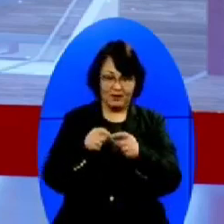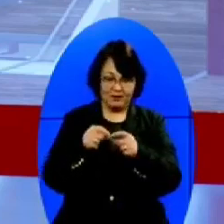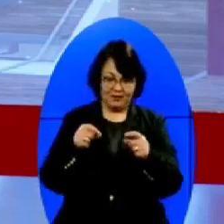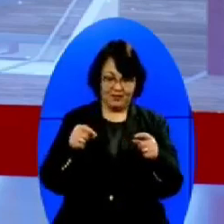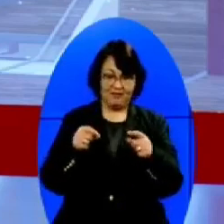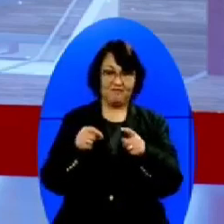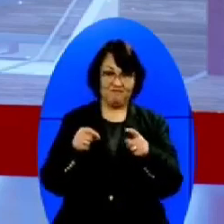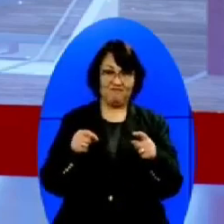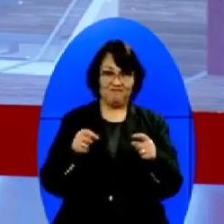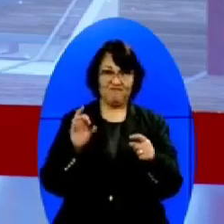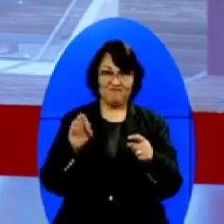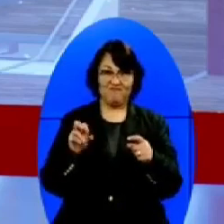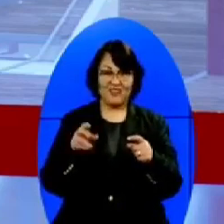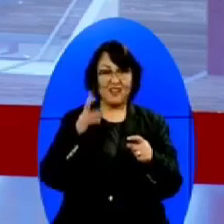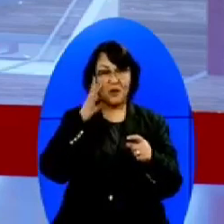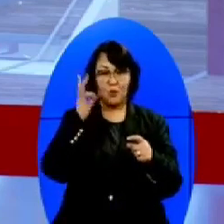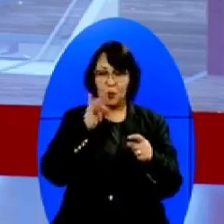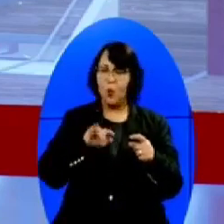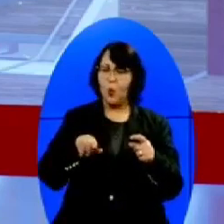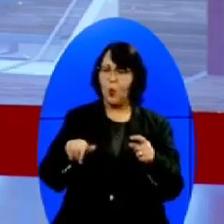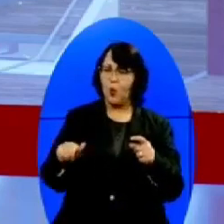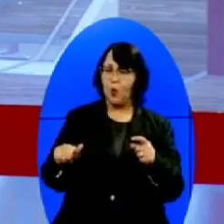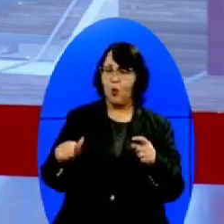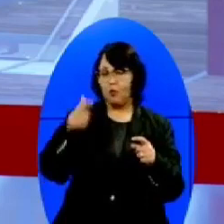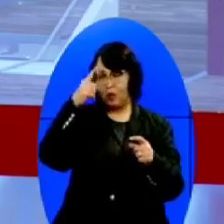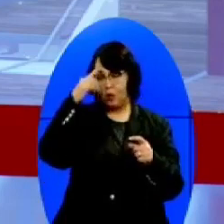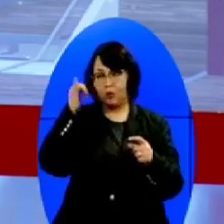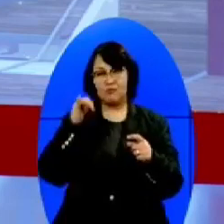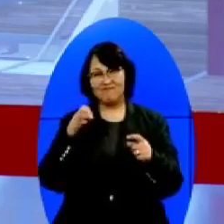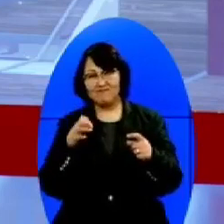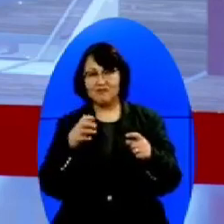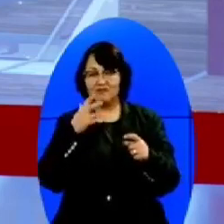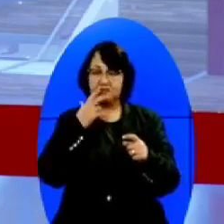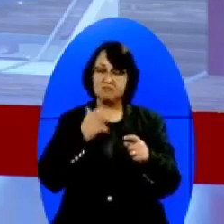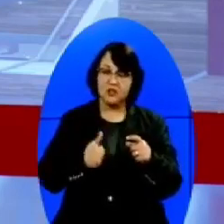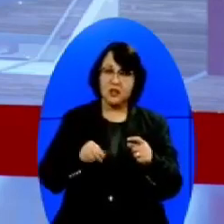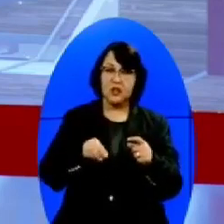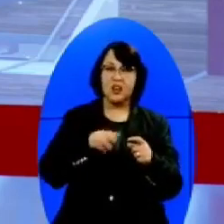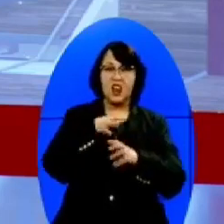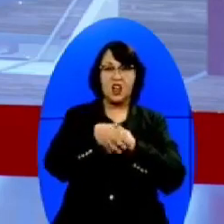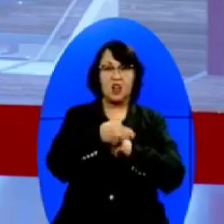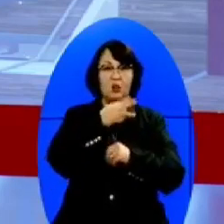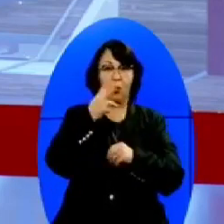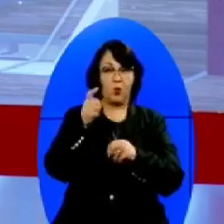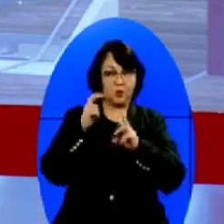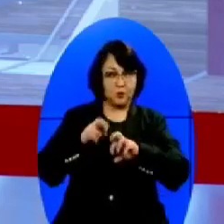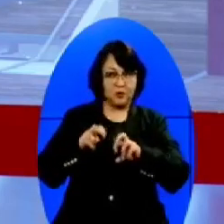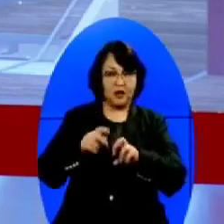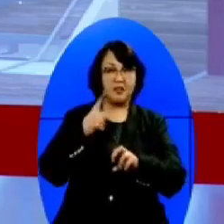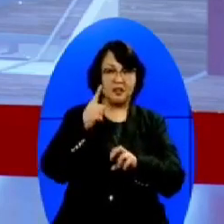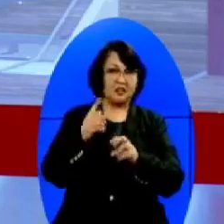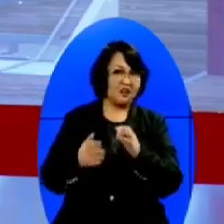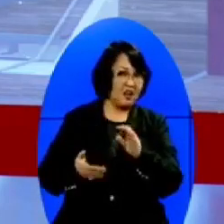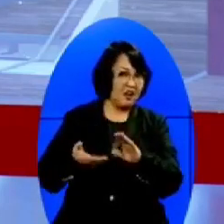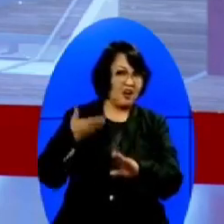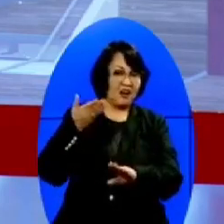байна. Тухайн олдоруд нь Монголын төдийгүй дэлхийн түүхийн судалгаанд нэг ахиц авчирна гэж эрдэмтэд судлаачид тодорхойлж